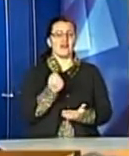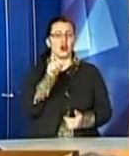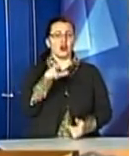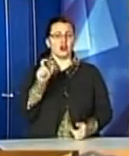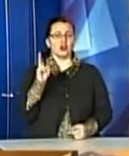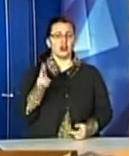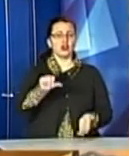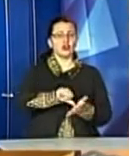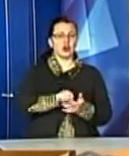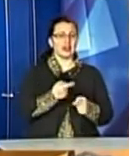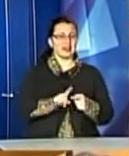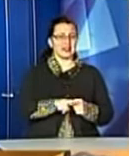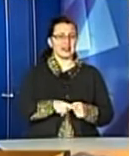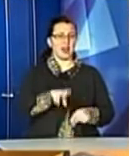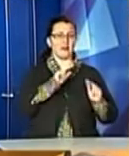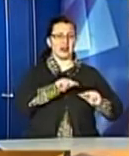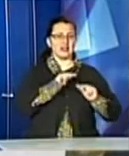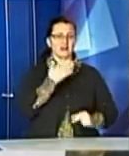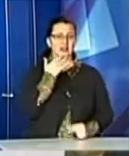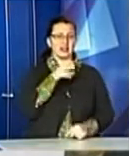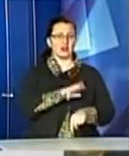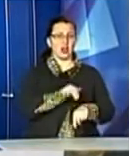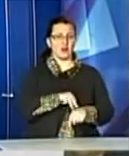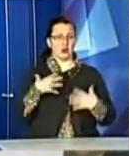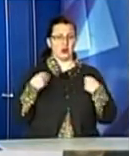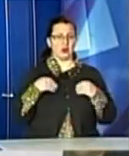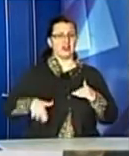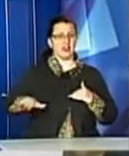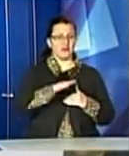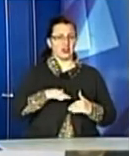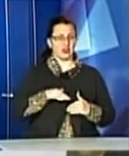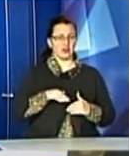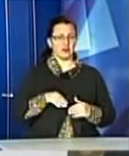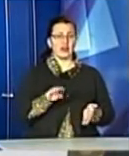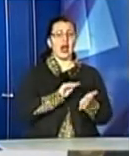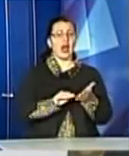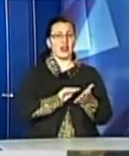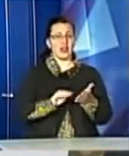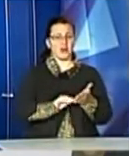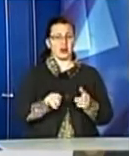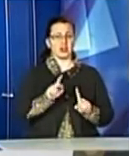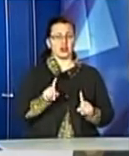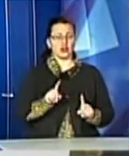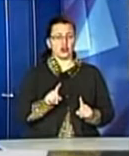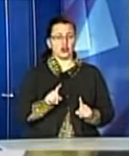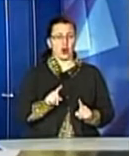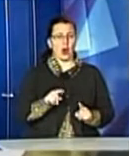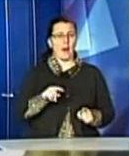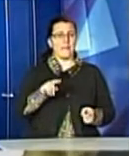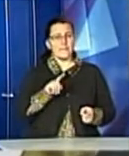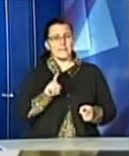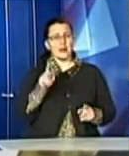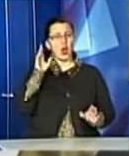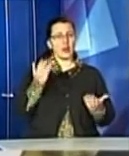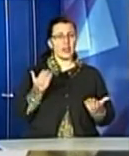стверджують активісти, це працівники Національної поліції Львівщини. У вказаному кримінальному провадженні поряд із іншим висунута слідча версія про те, що Кондрака